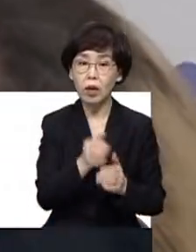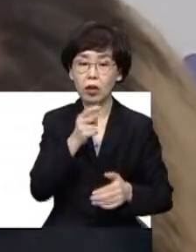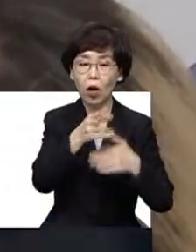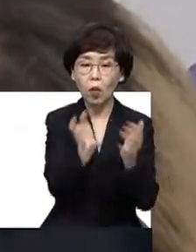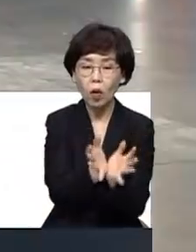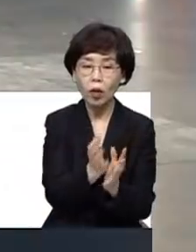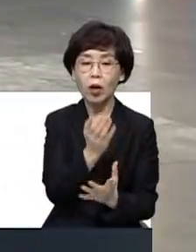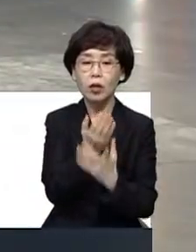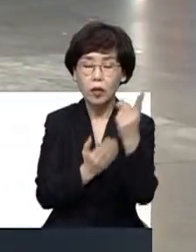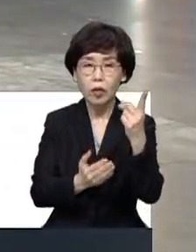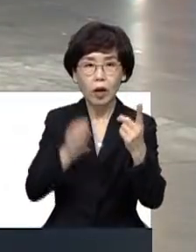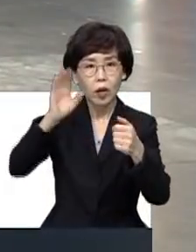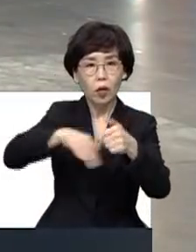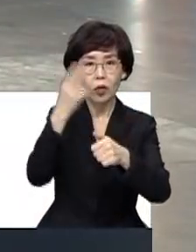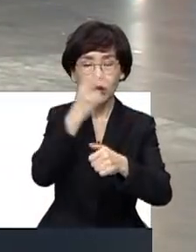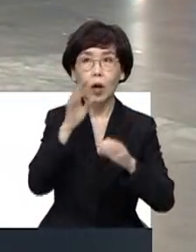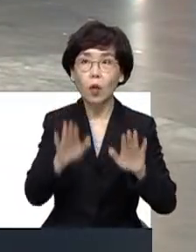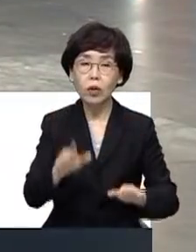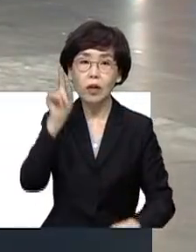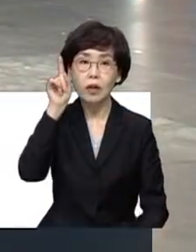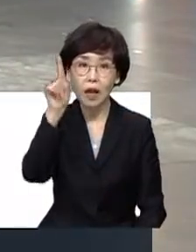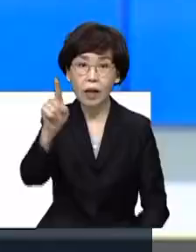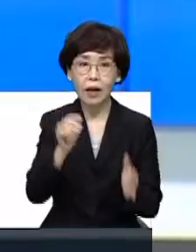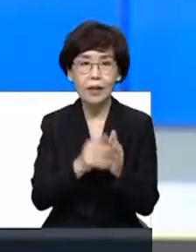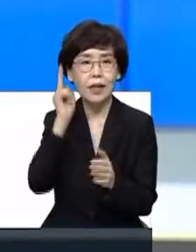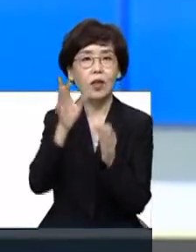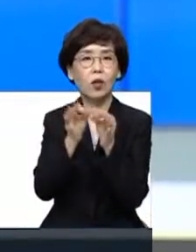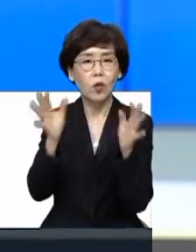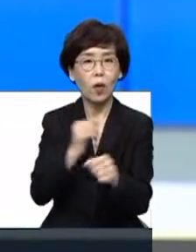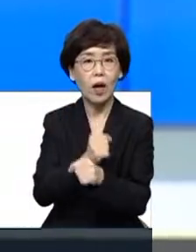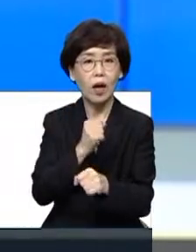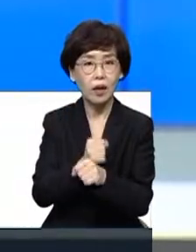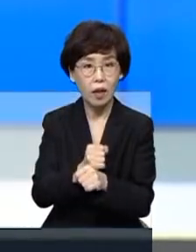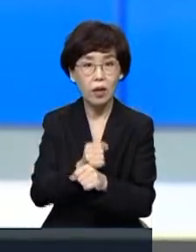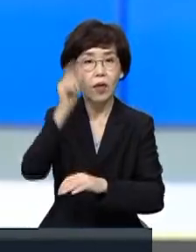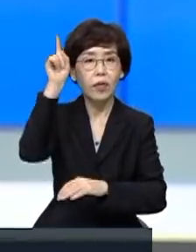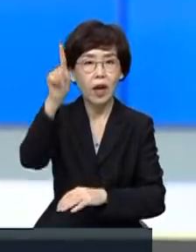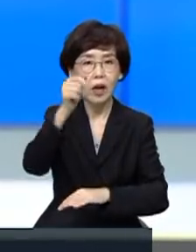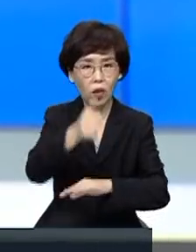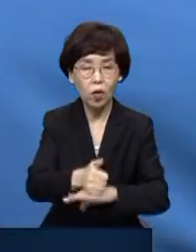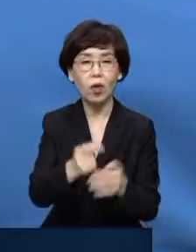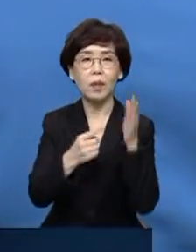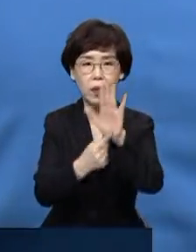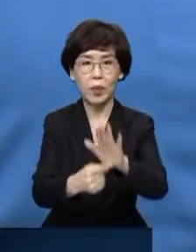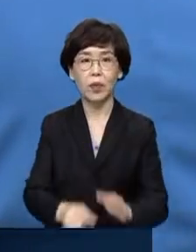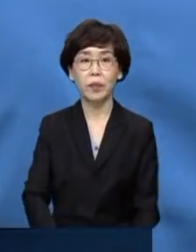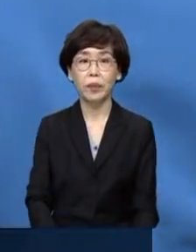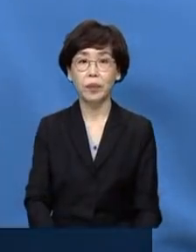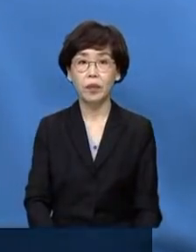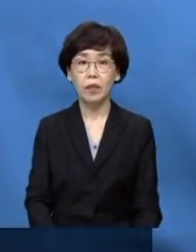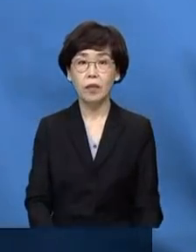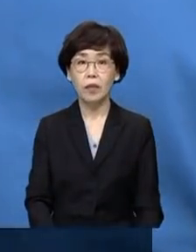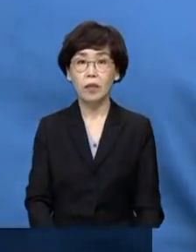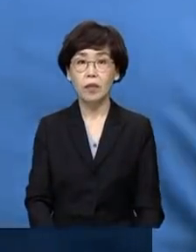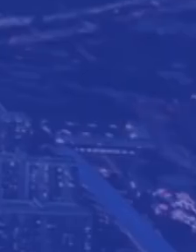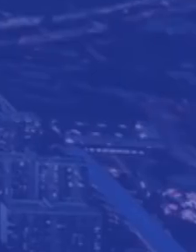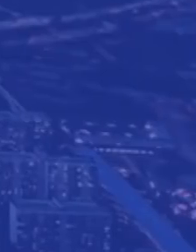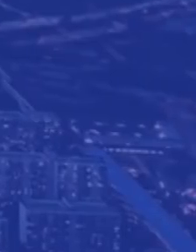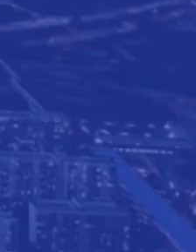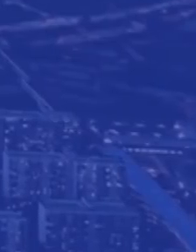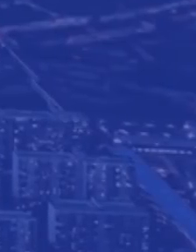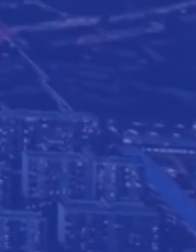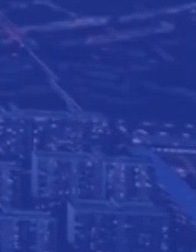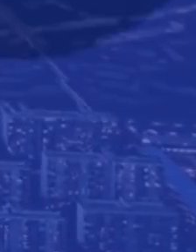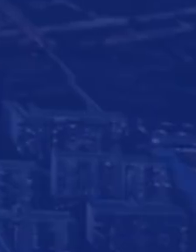단일화 여론조사는 오늘과 내일 이틀 동안 진행돼 내일 결과가 발표됩니다. SBS 이현영입니다.